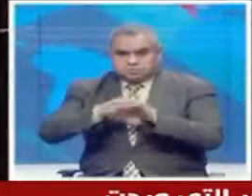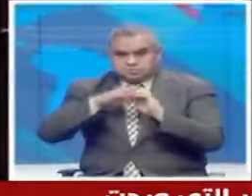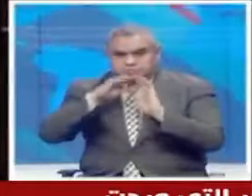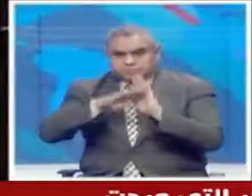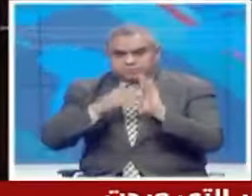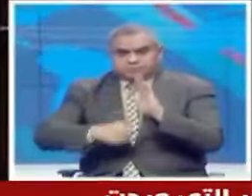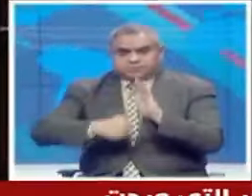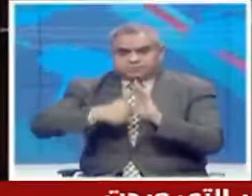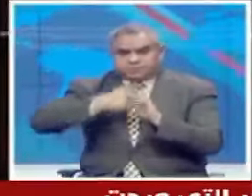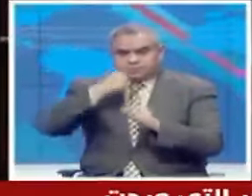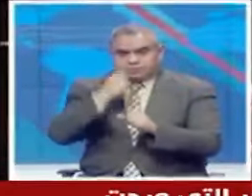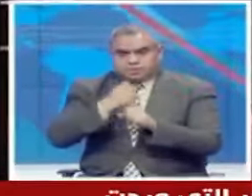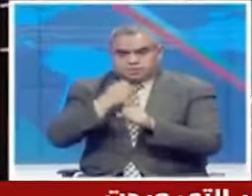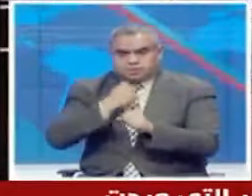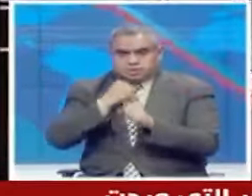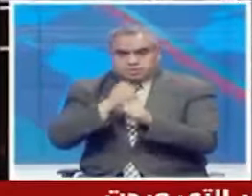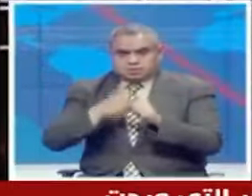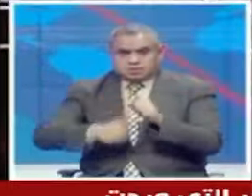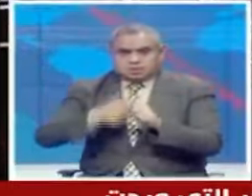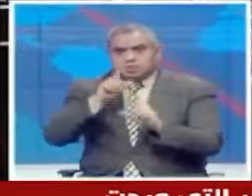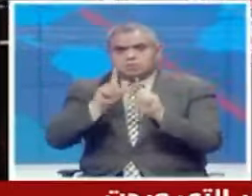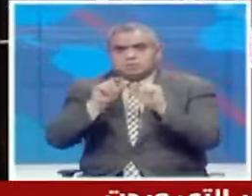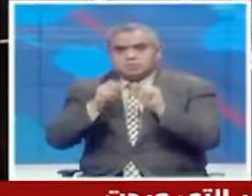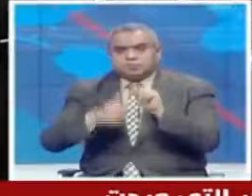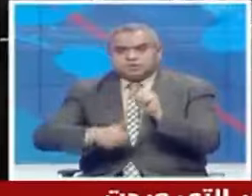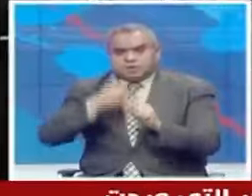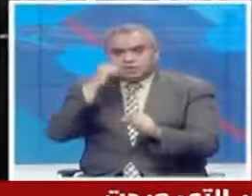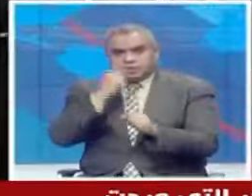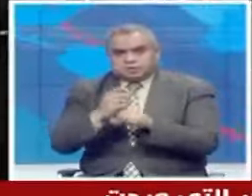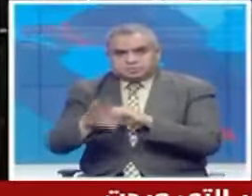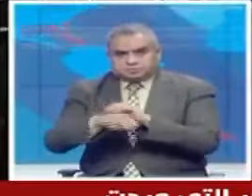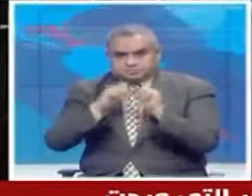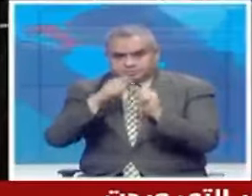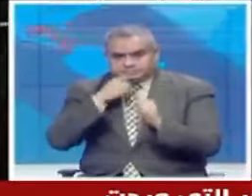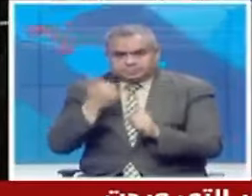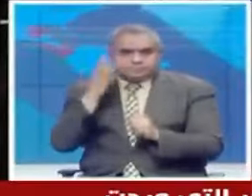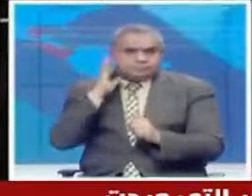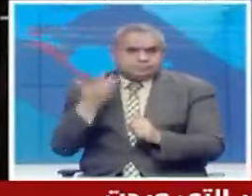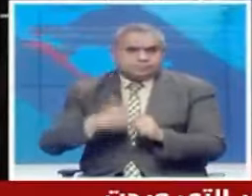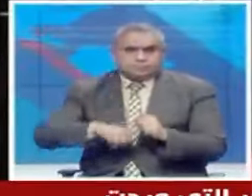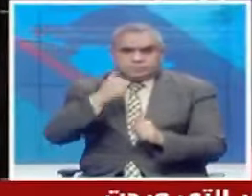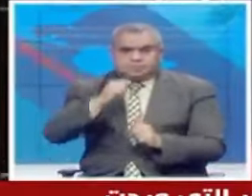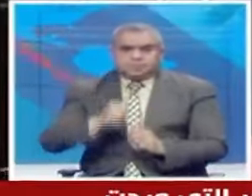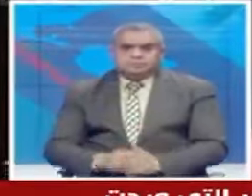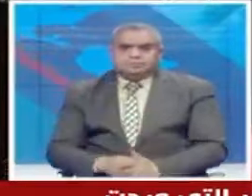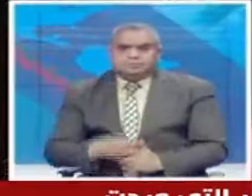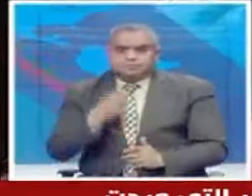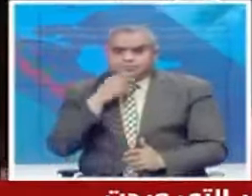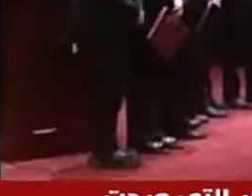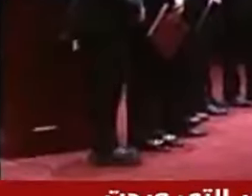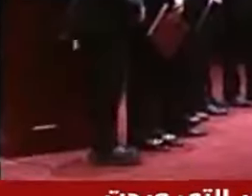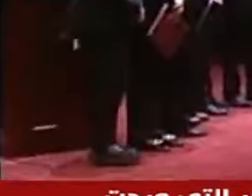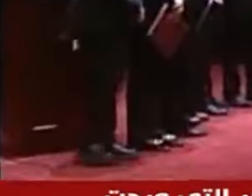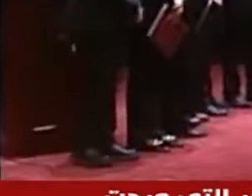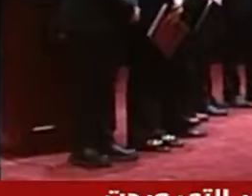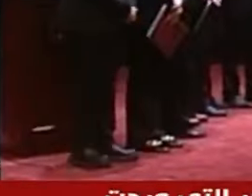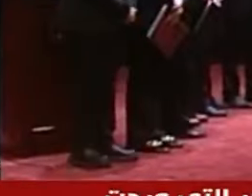بركب الجامعات العلمية المتميزة وتسهم في تعزيز مكانة مصر عالميا.